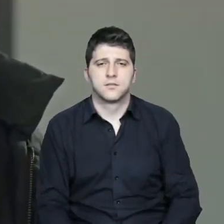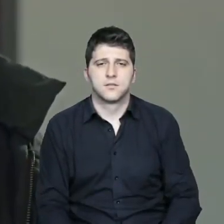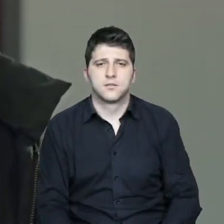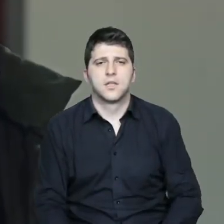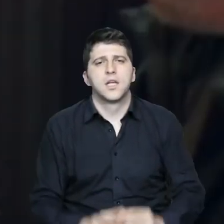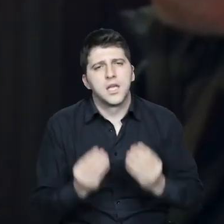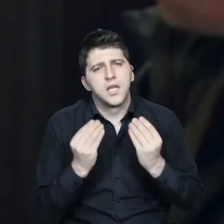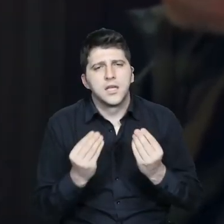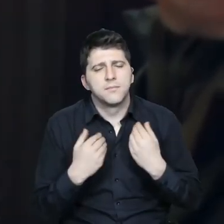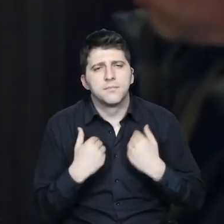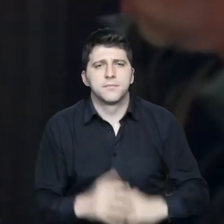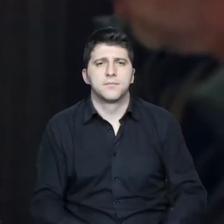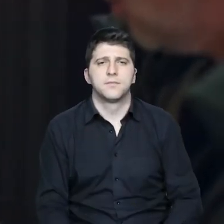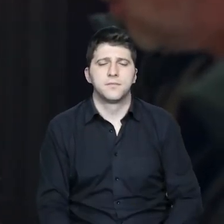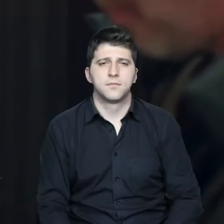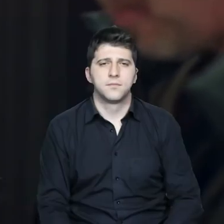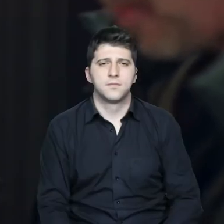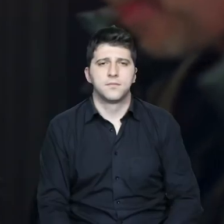İyi.